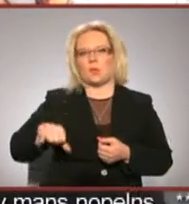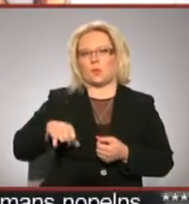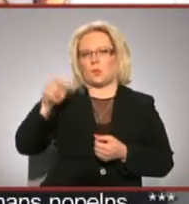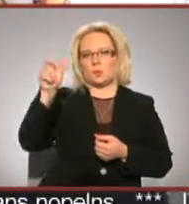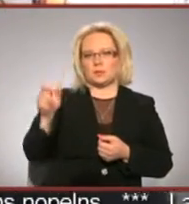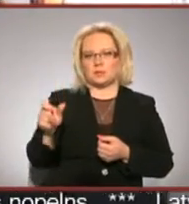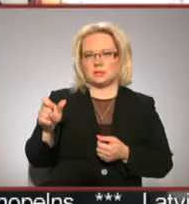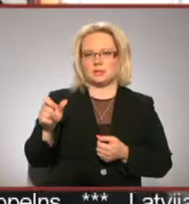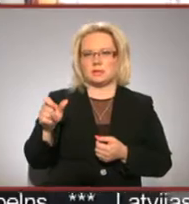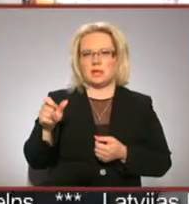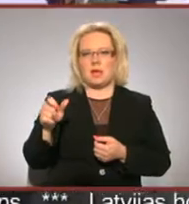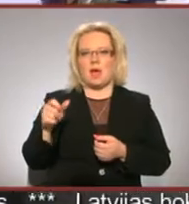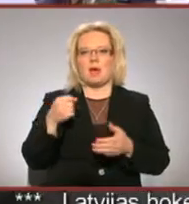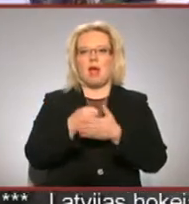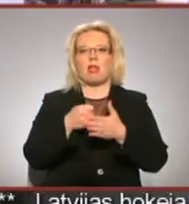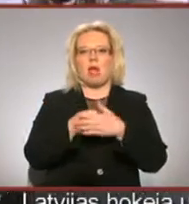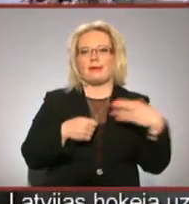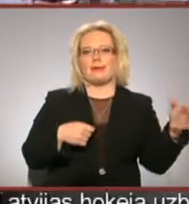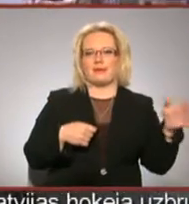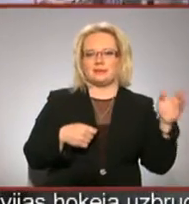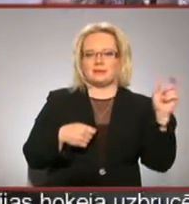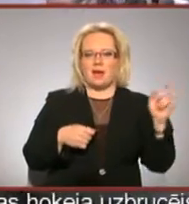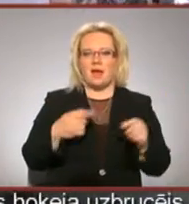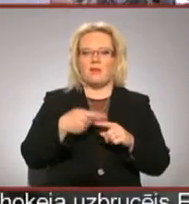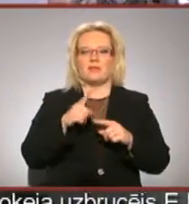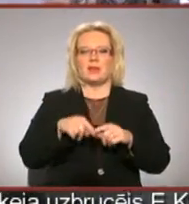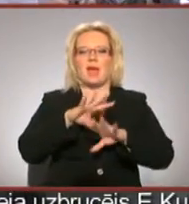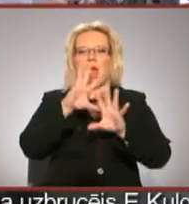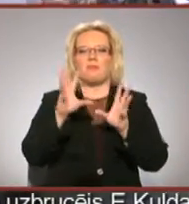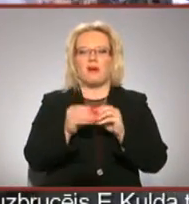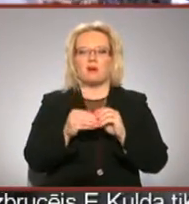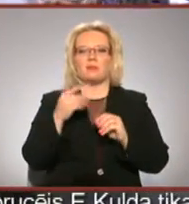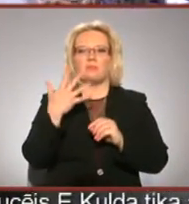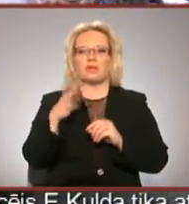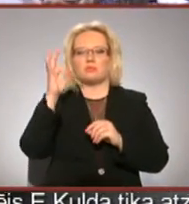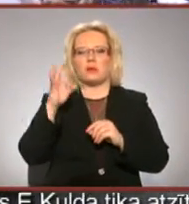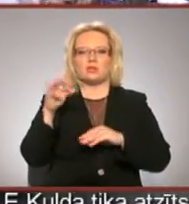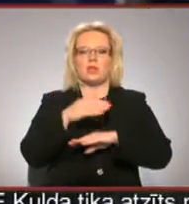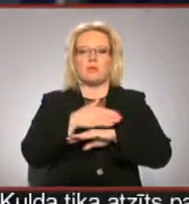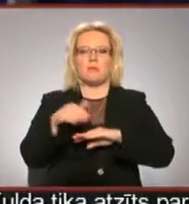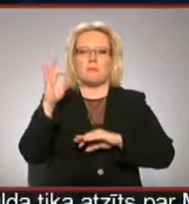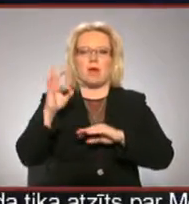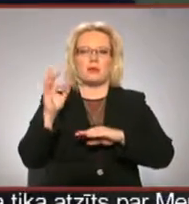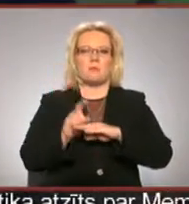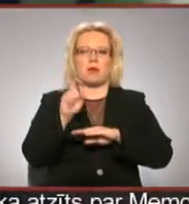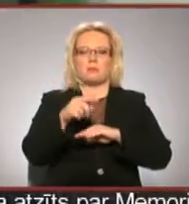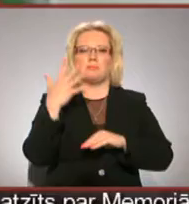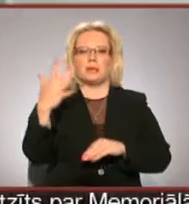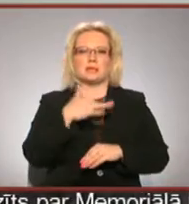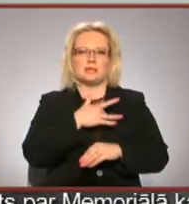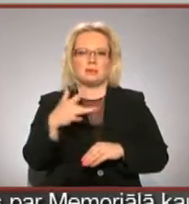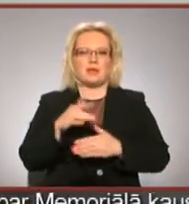tā galēji kreisā. Pēc Liepājas vēlētāju apkopotajām balsīm 5% barjeru pārkāpušas 5